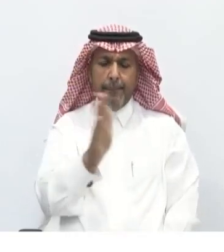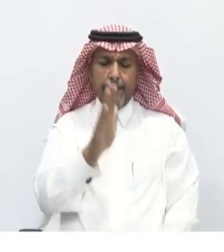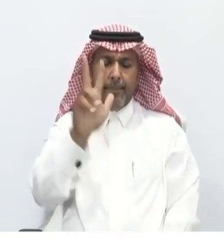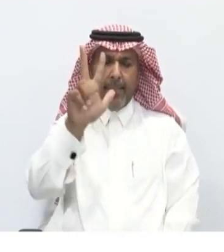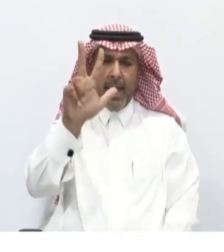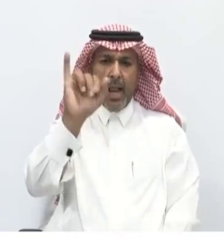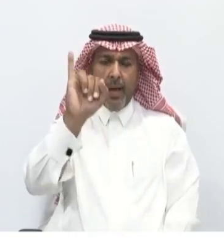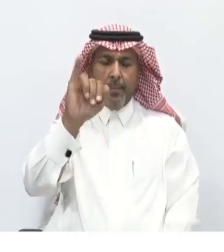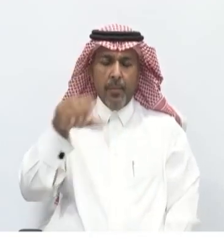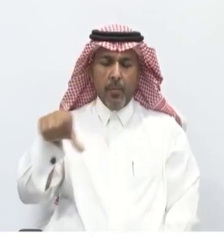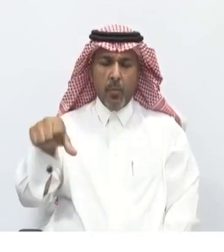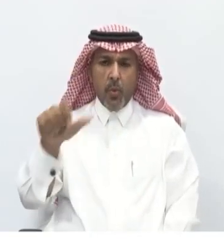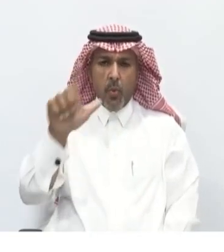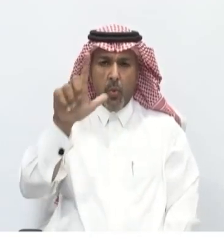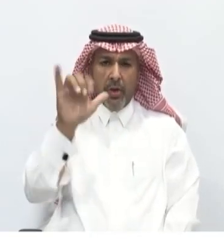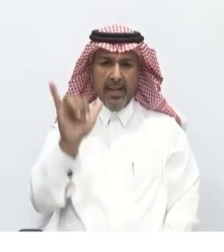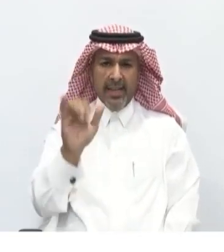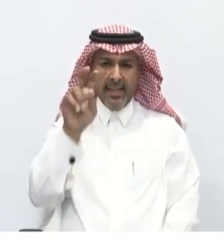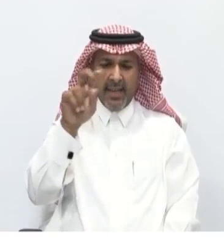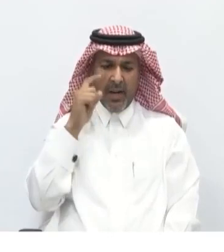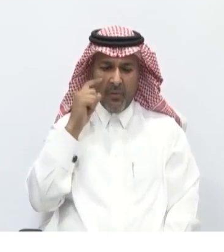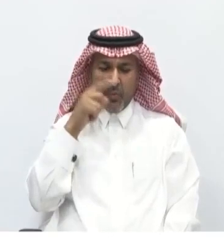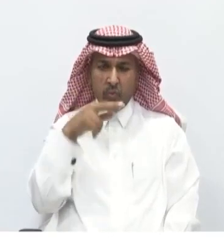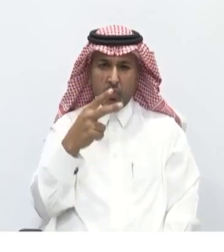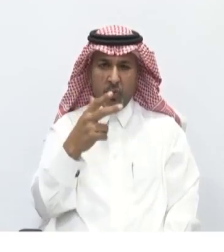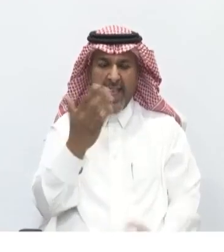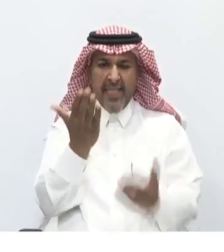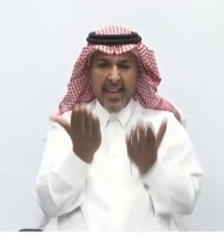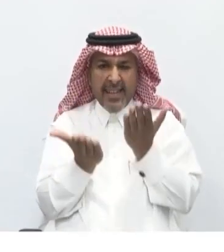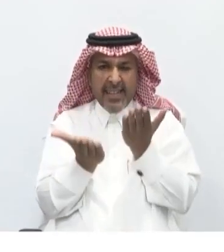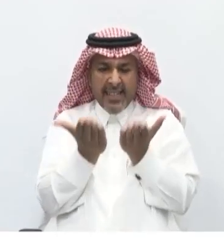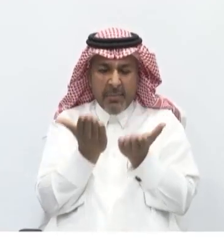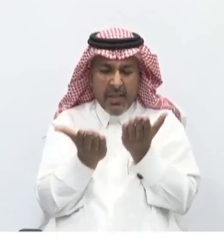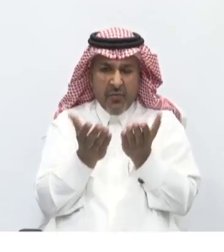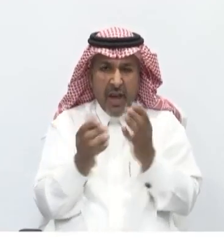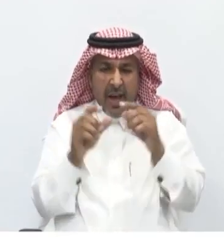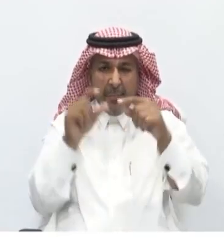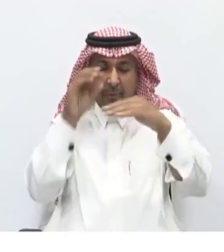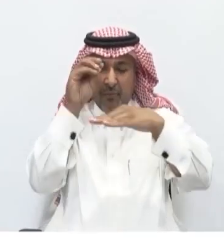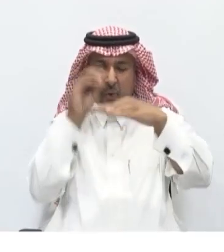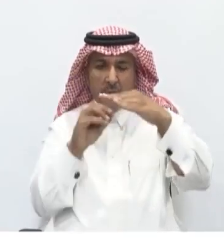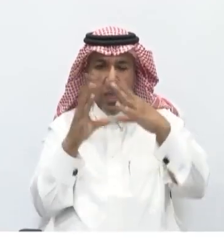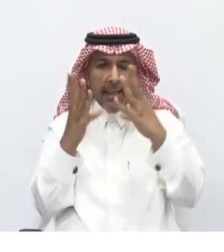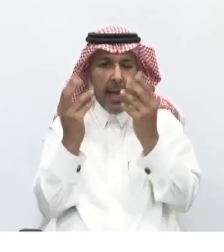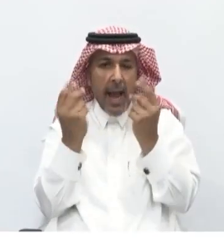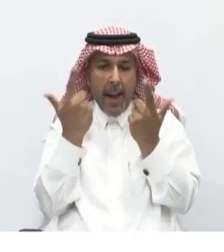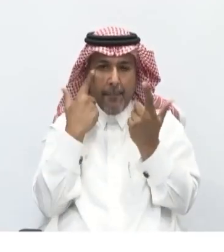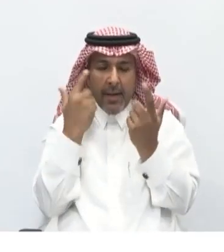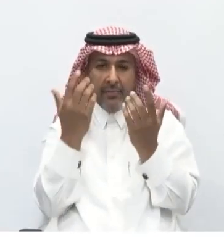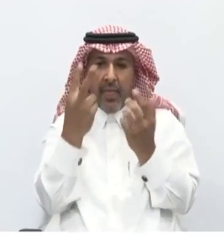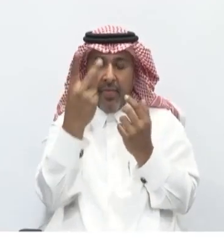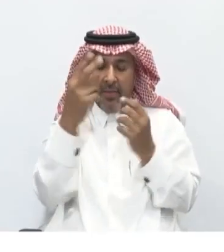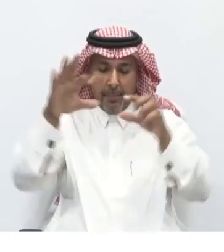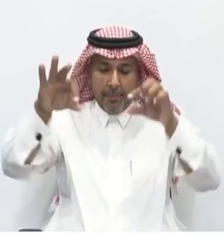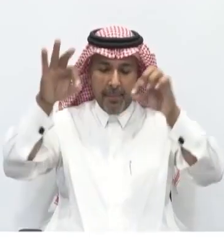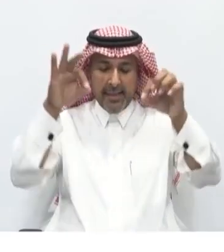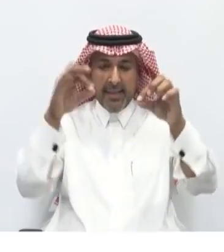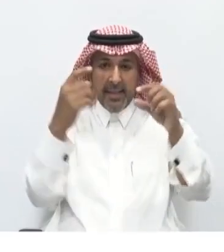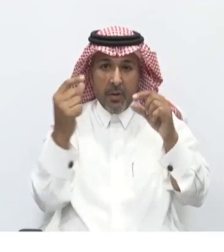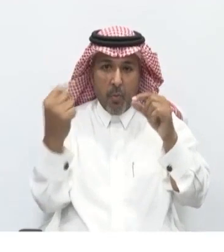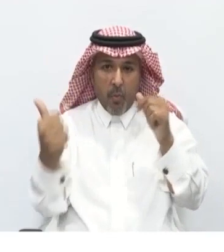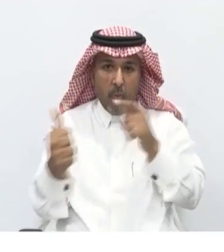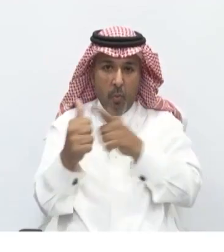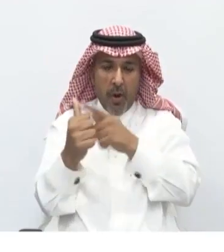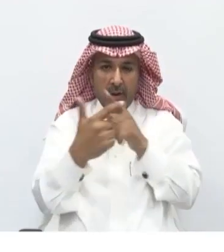النسب الموليه هو نسبه بين اعداد المولات لاي مادتين لاي مادتين نسبه